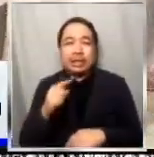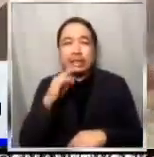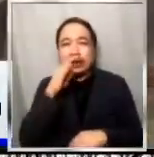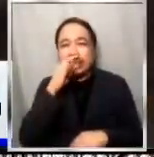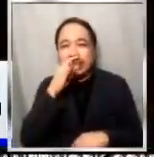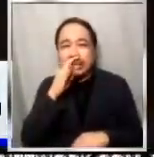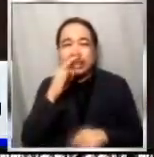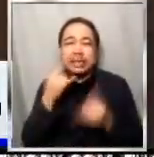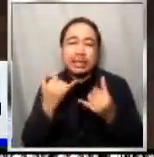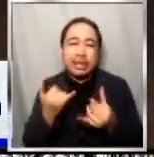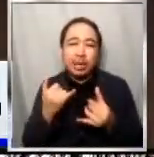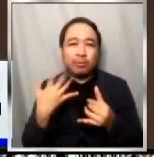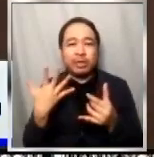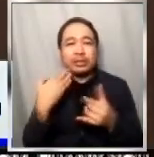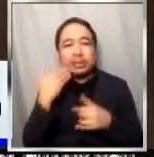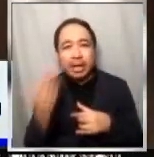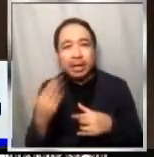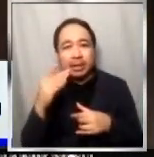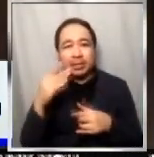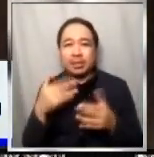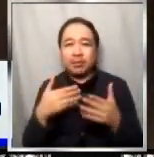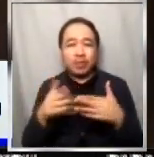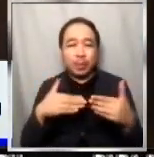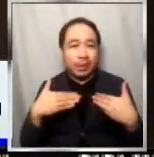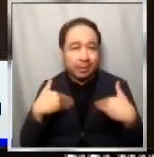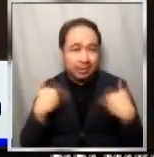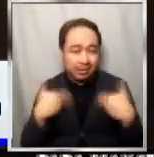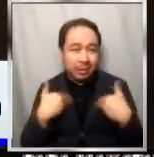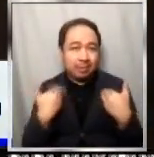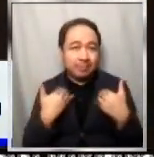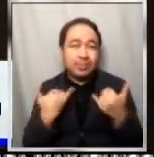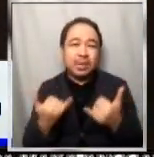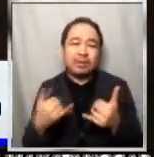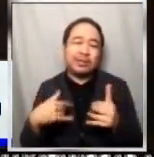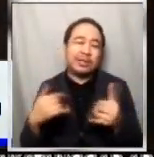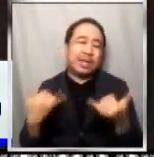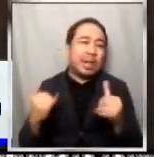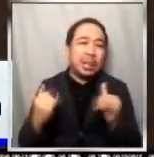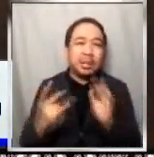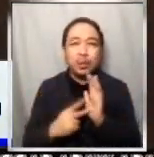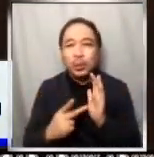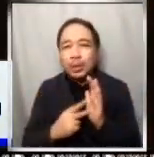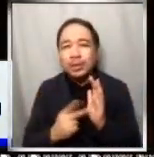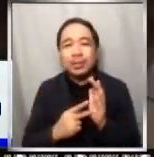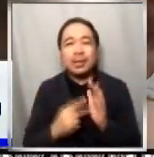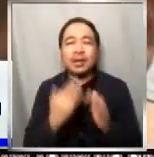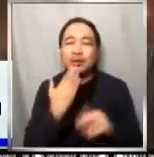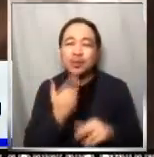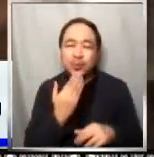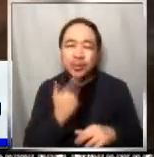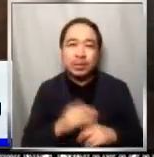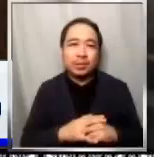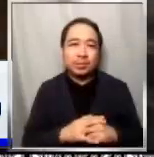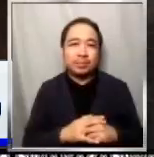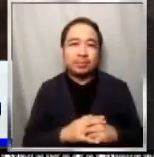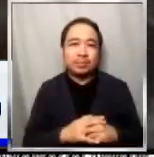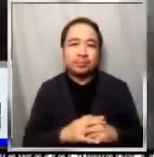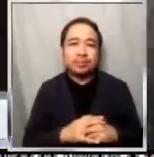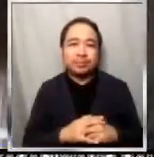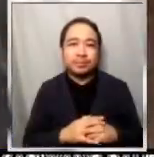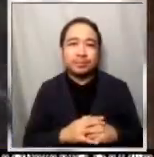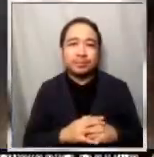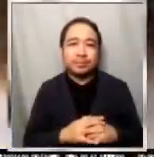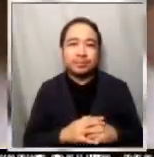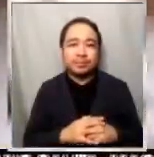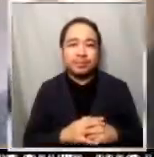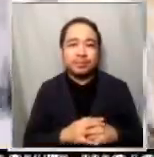pagkabata. Tamang timpla lang na lambing at kakulitan. Thank you na. Ivan Mayrin na Nakatutok,